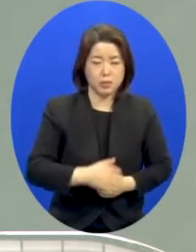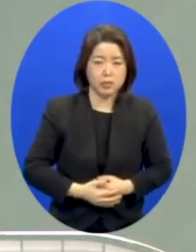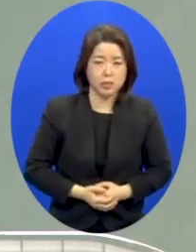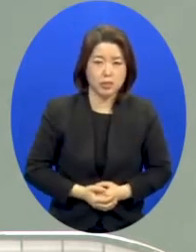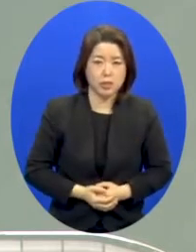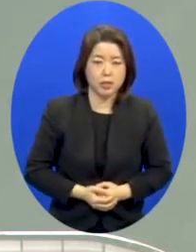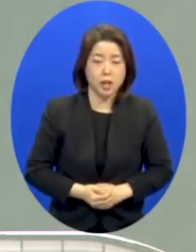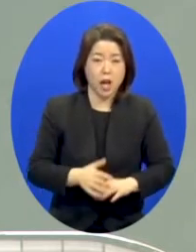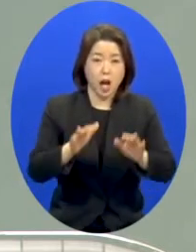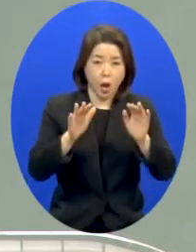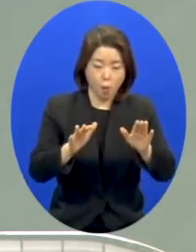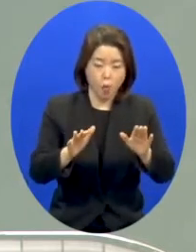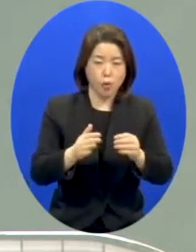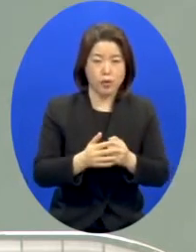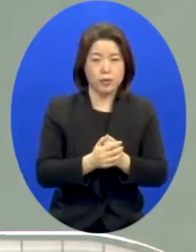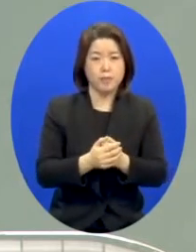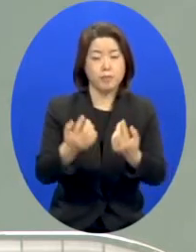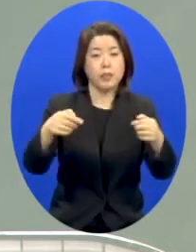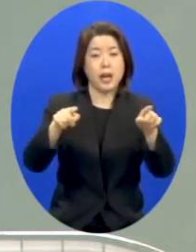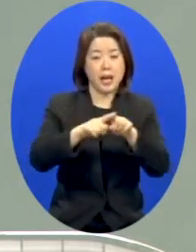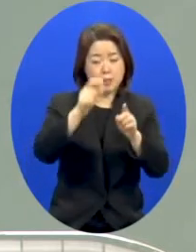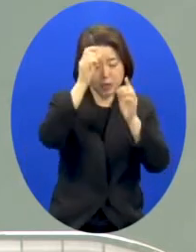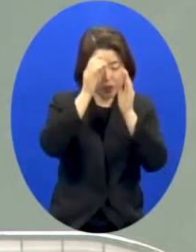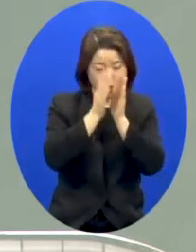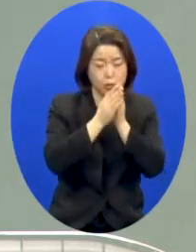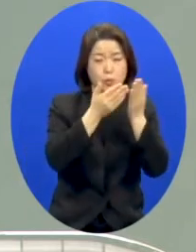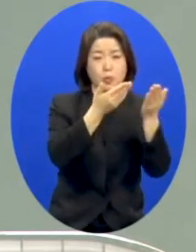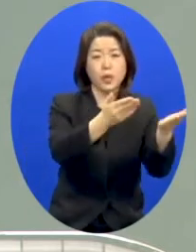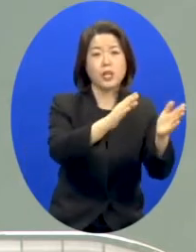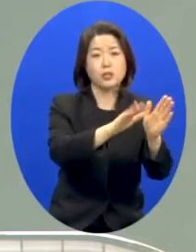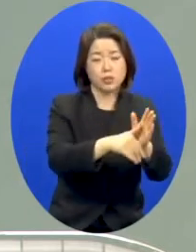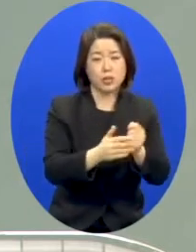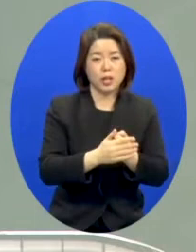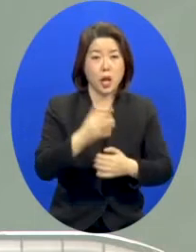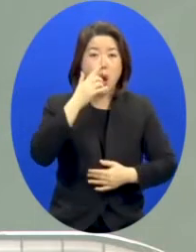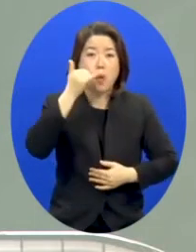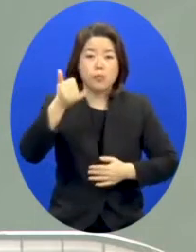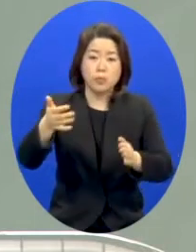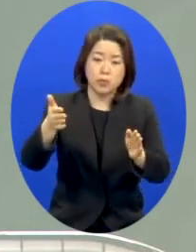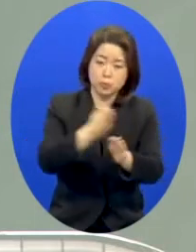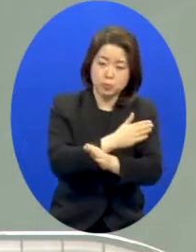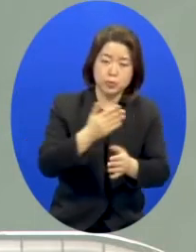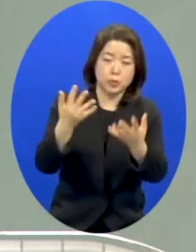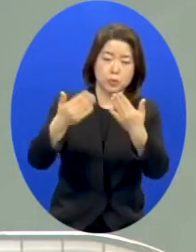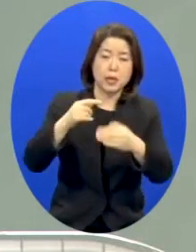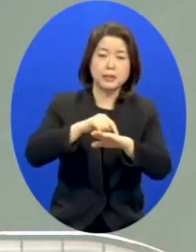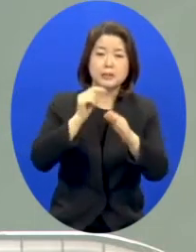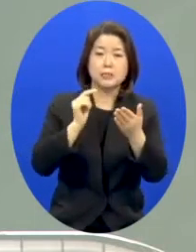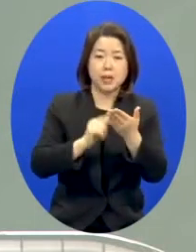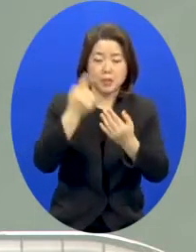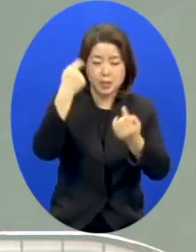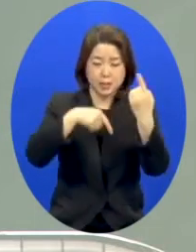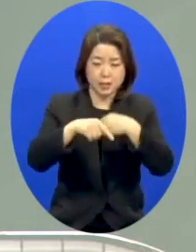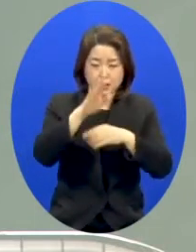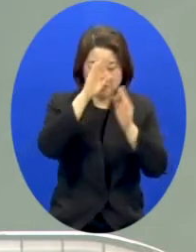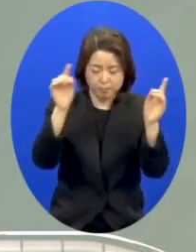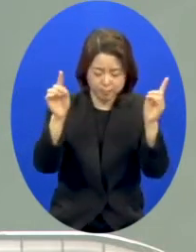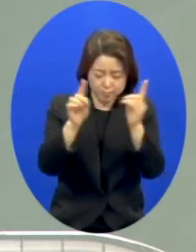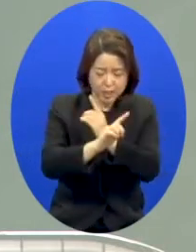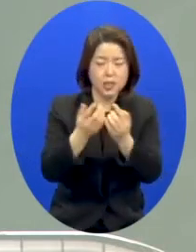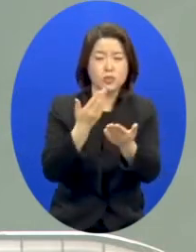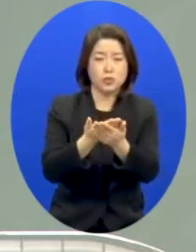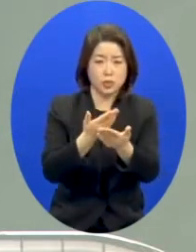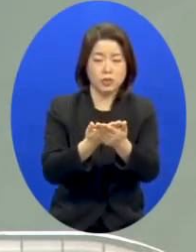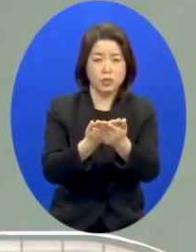오늘 함께 기도하면서 부모로부터 받은 상처를 치유해 주기 를 그리고